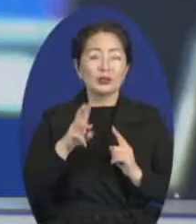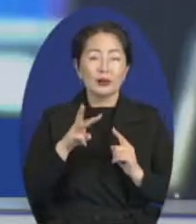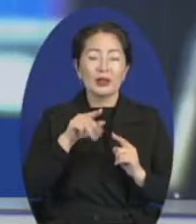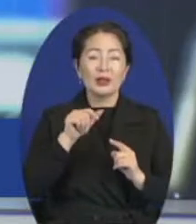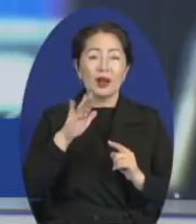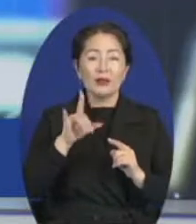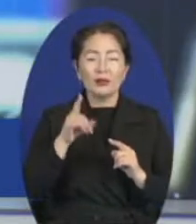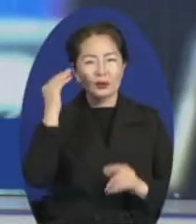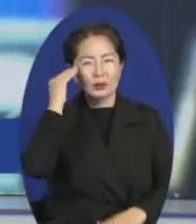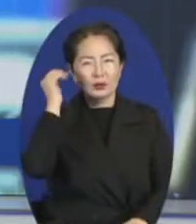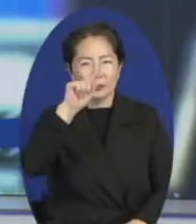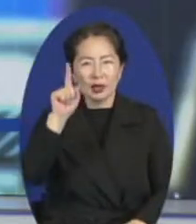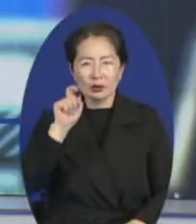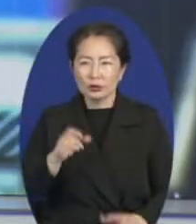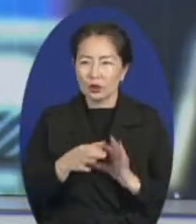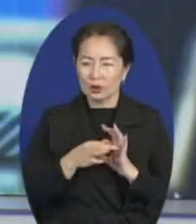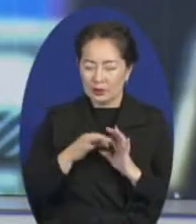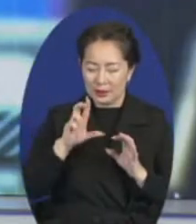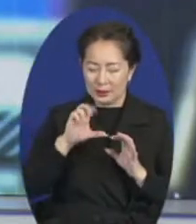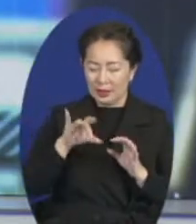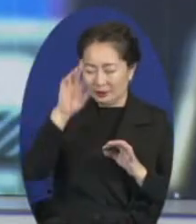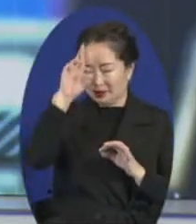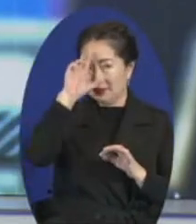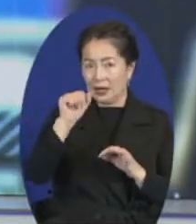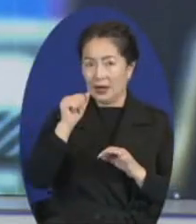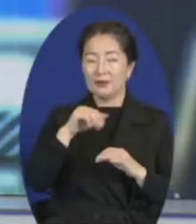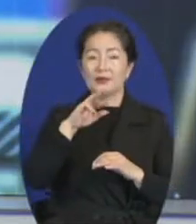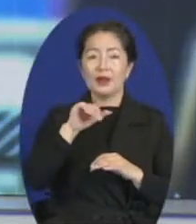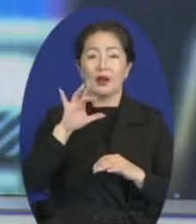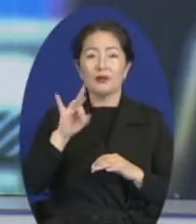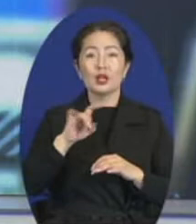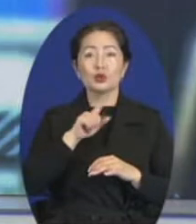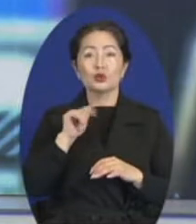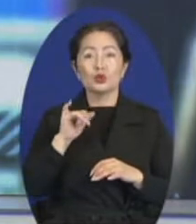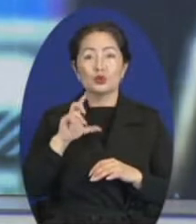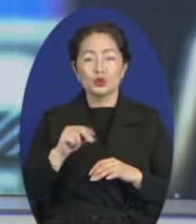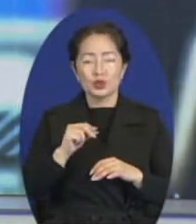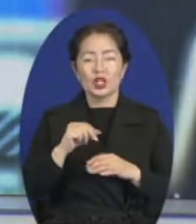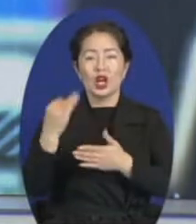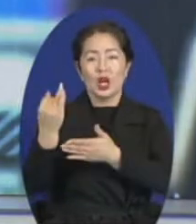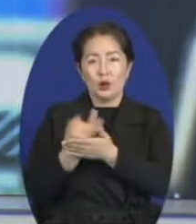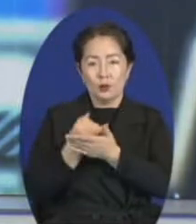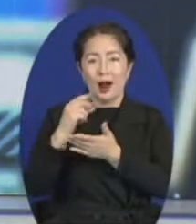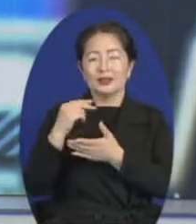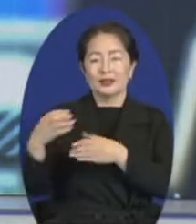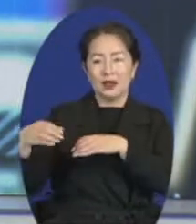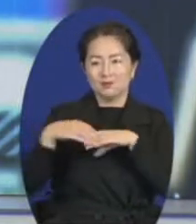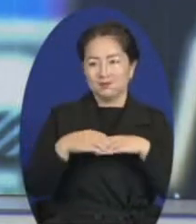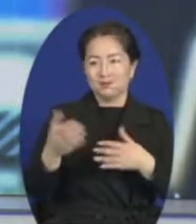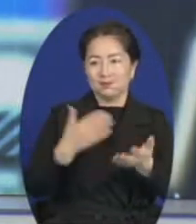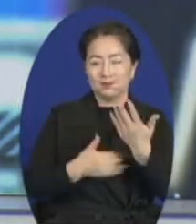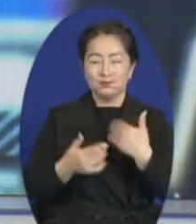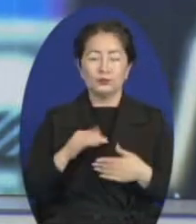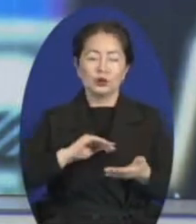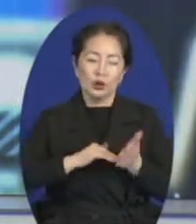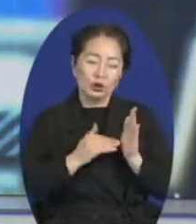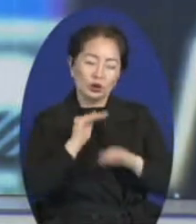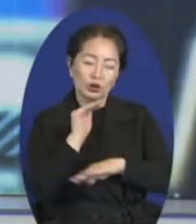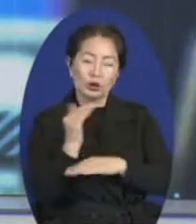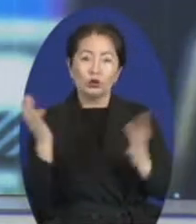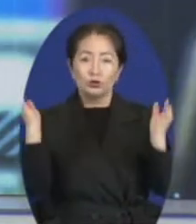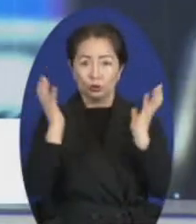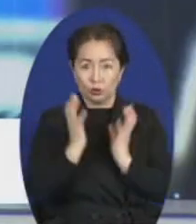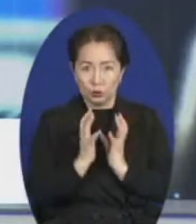Төмөр замын тээвэр тулгамдаж байгаа асуудлаар салбарын яам, тээвэр зууч, төмөр замын компаниуд болон импортын ачаа хүлээн авагч зэрэг гол төлөөллүүд уулзсан